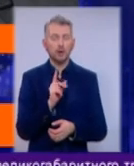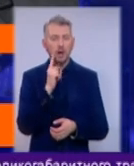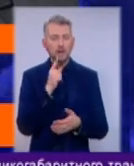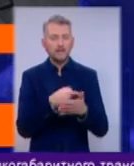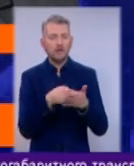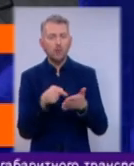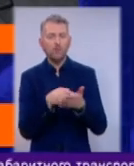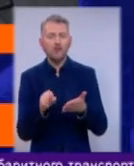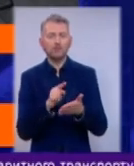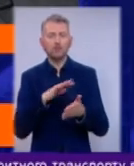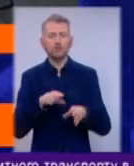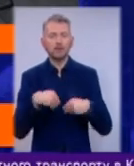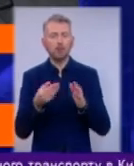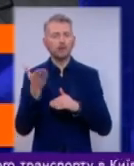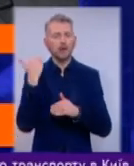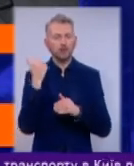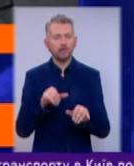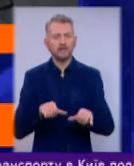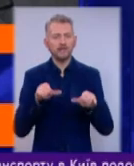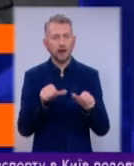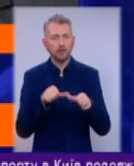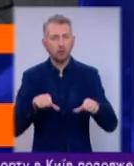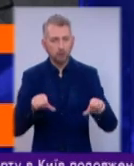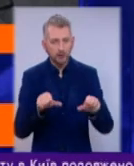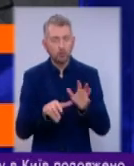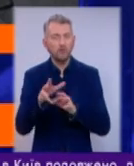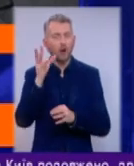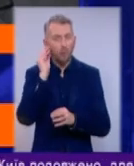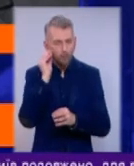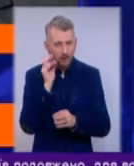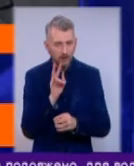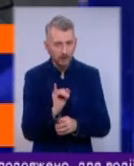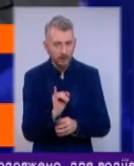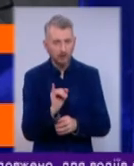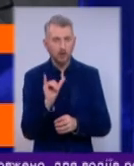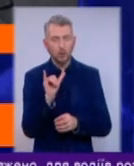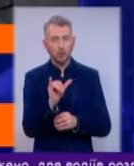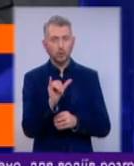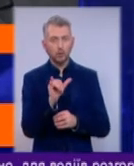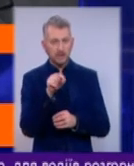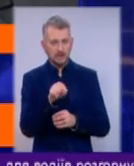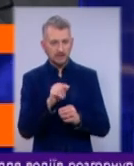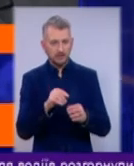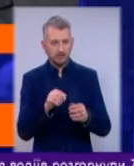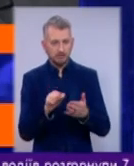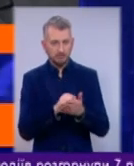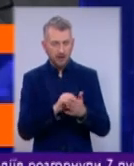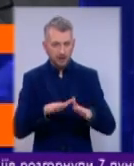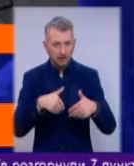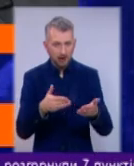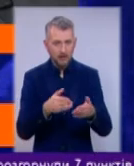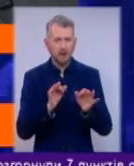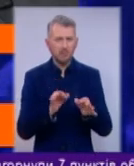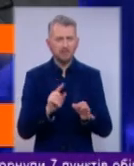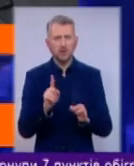Зауваження, які були подані ще раніше в Венеціанській комісії, враховані у цій редакції. Правда, вони, що